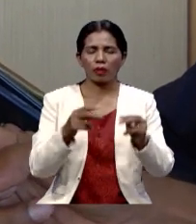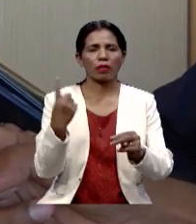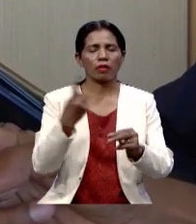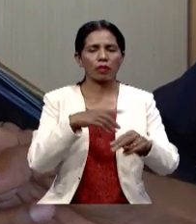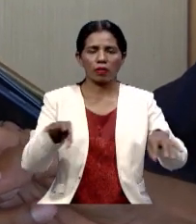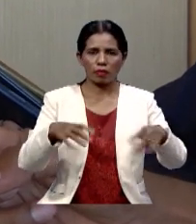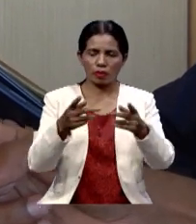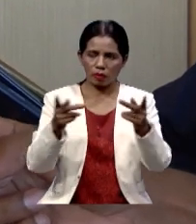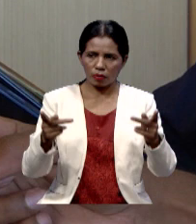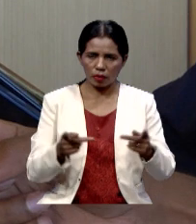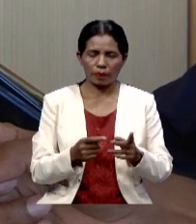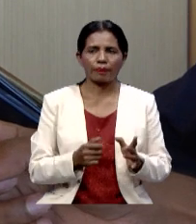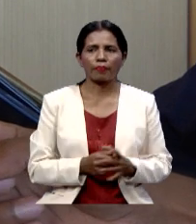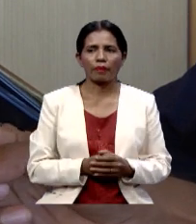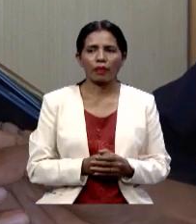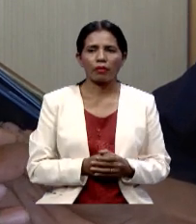bisu patin